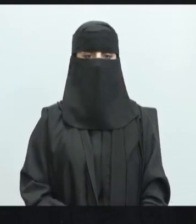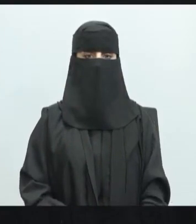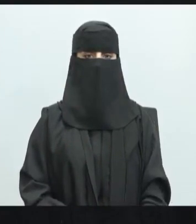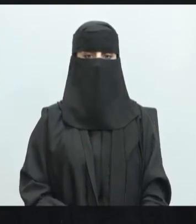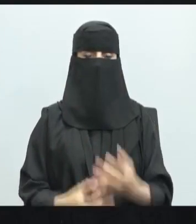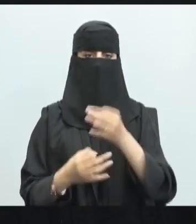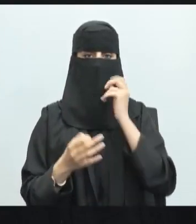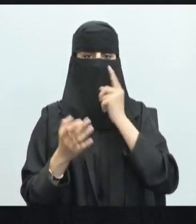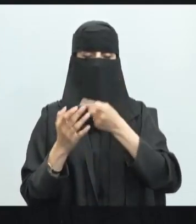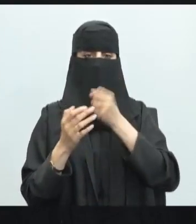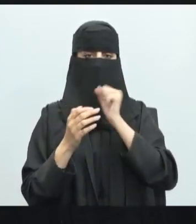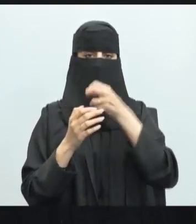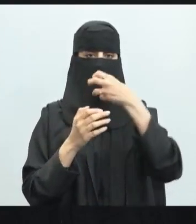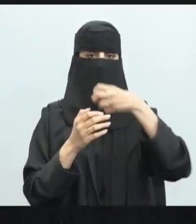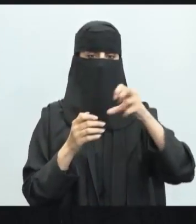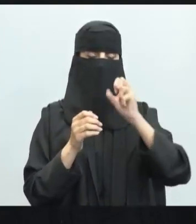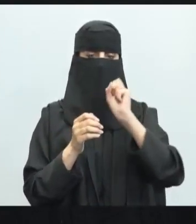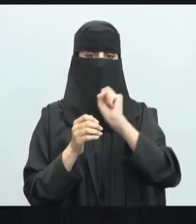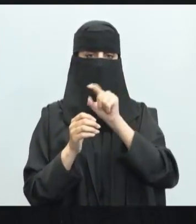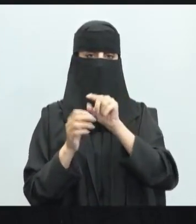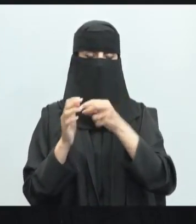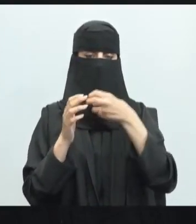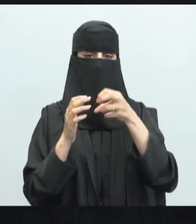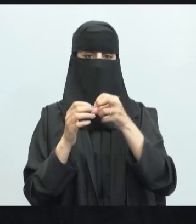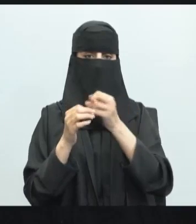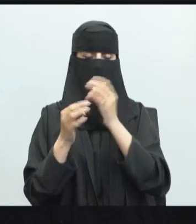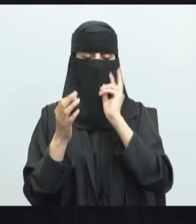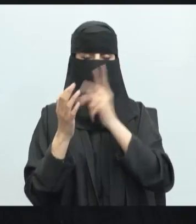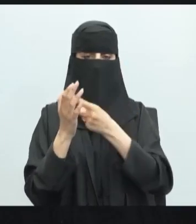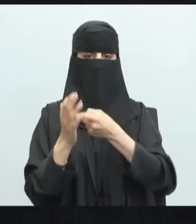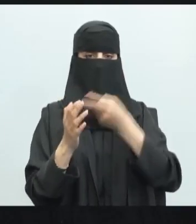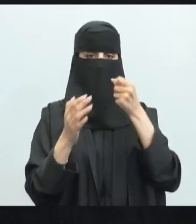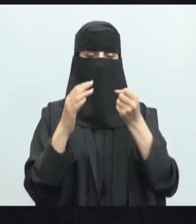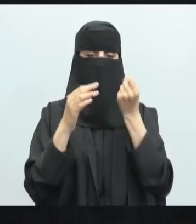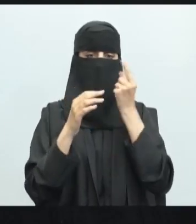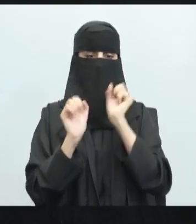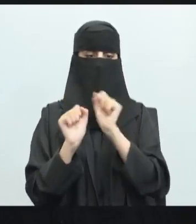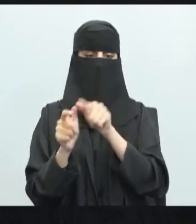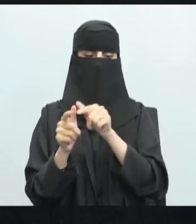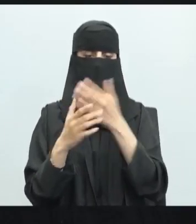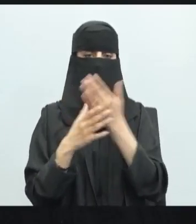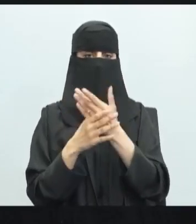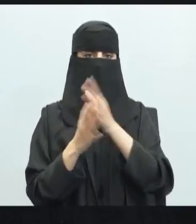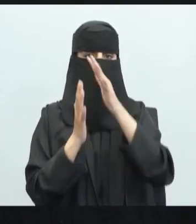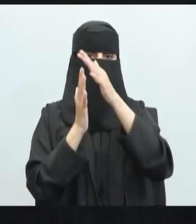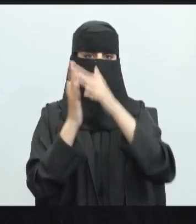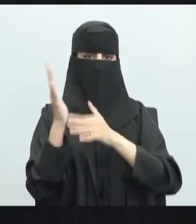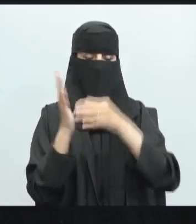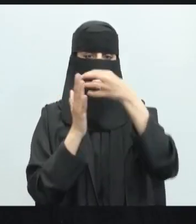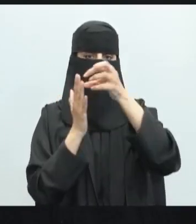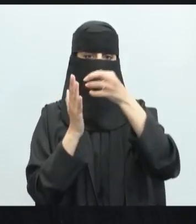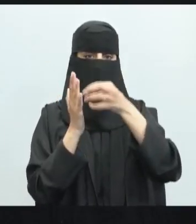بجزئية الجزئية التي تحدثت عنها هذه الفقرة. فنحن كما نعلم أن النص مقسم إلى